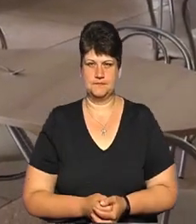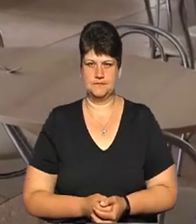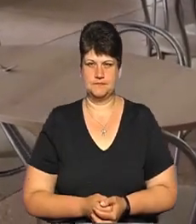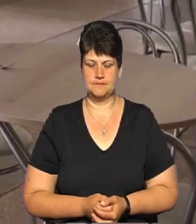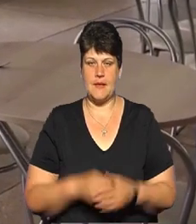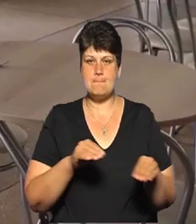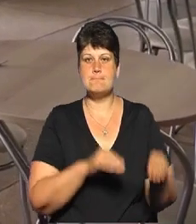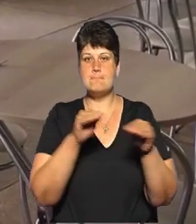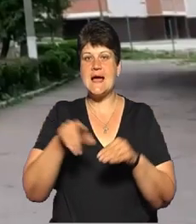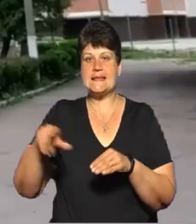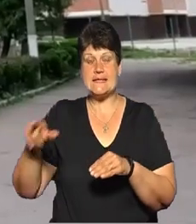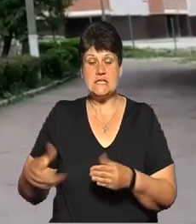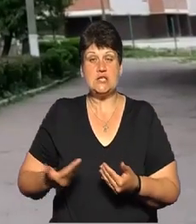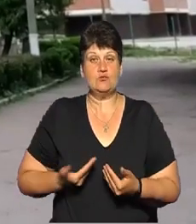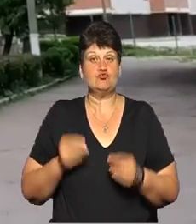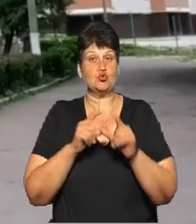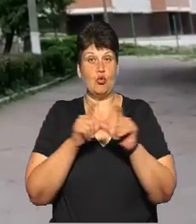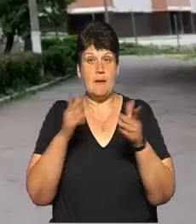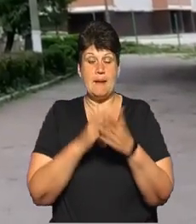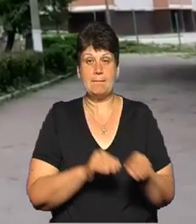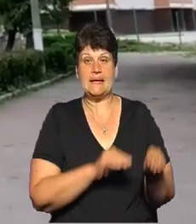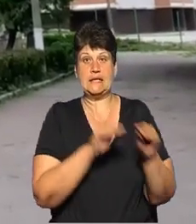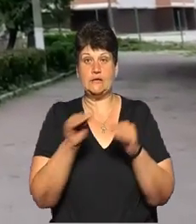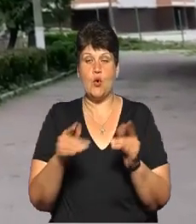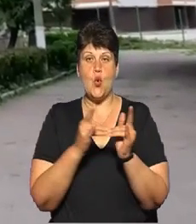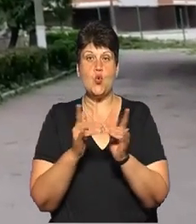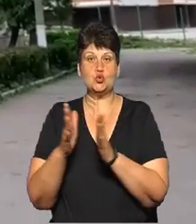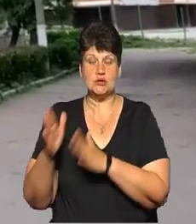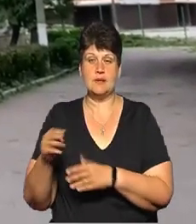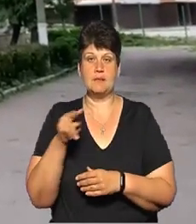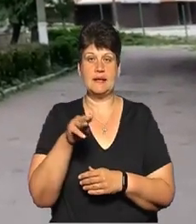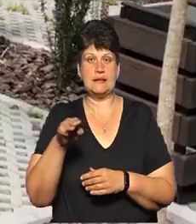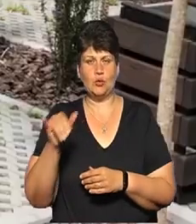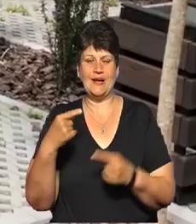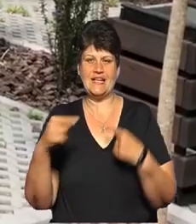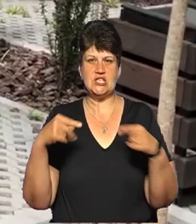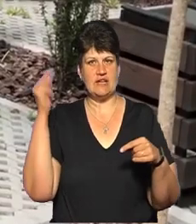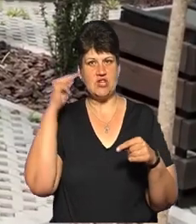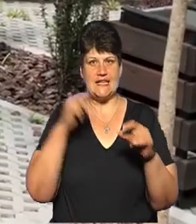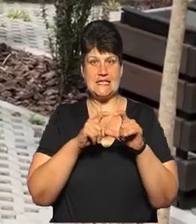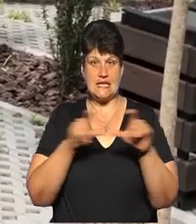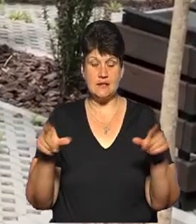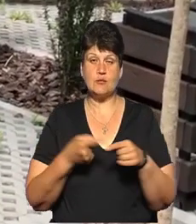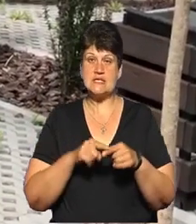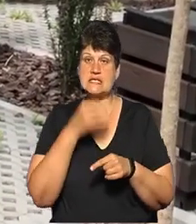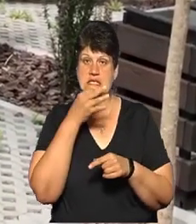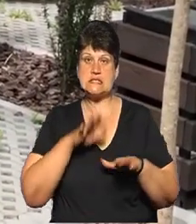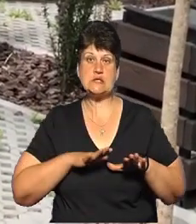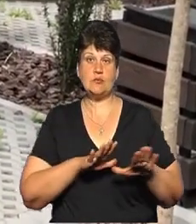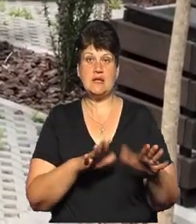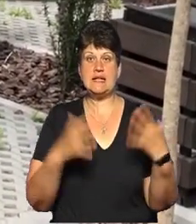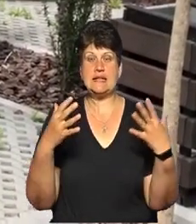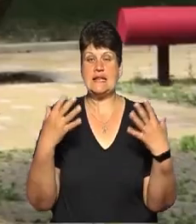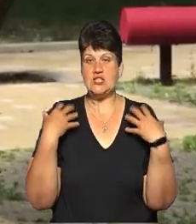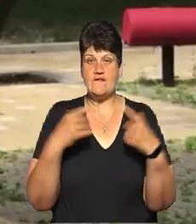Переселенці, які живуть у школах, мають переїхати у гуртожитки профтехучилищ та інших навчальних закладів. Про це розповіла заступниця начальниці відділу